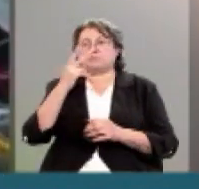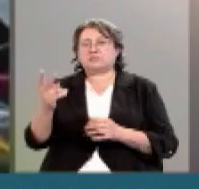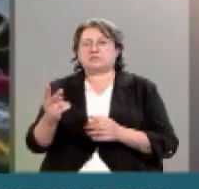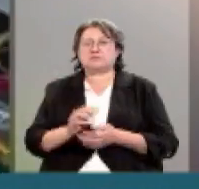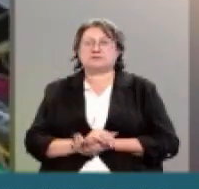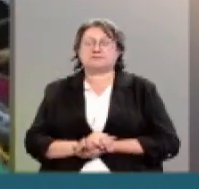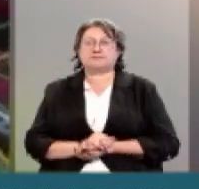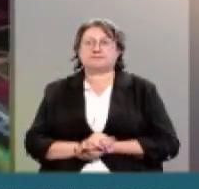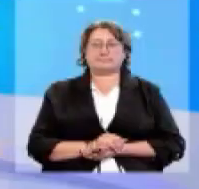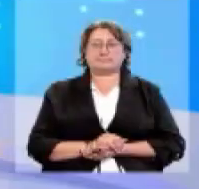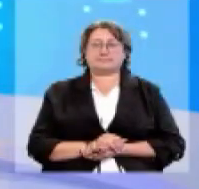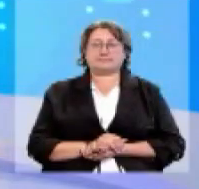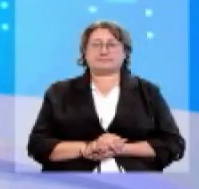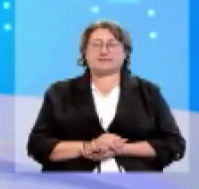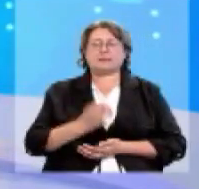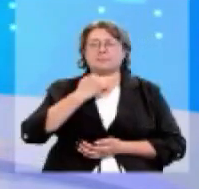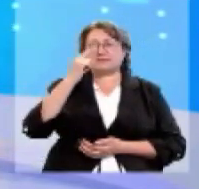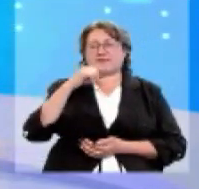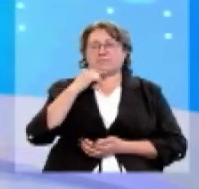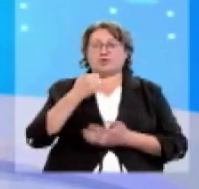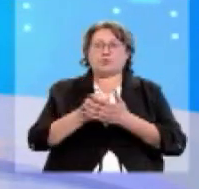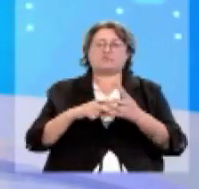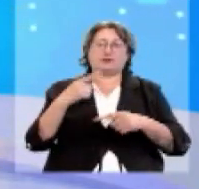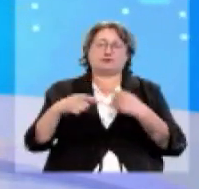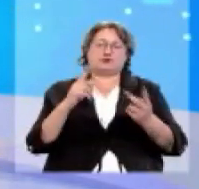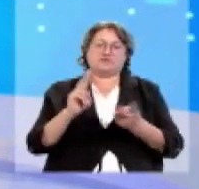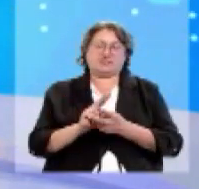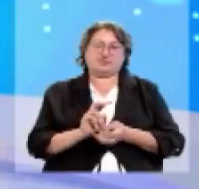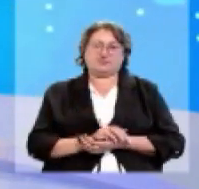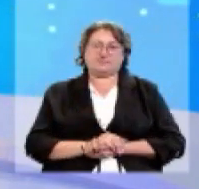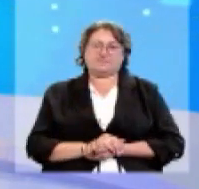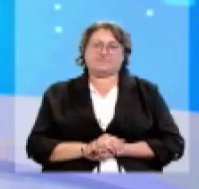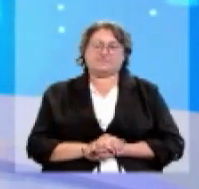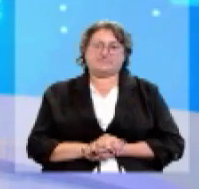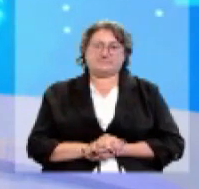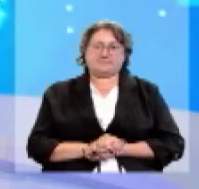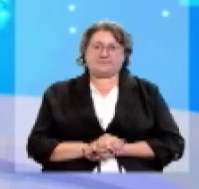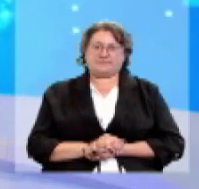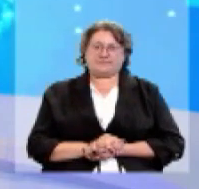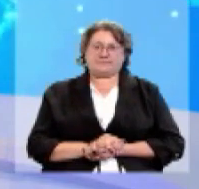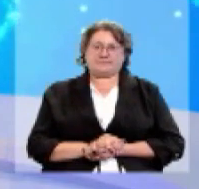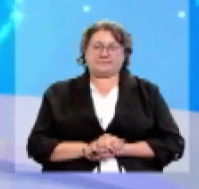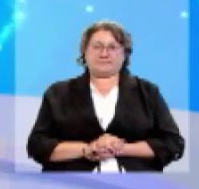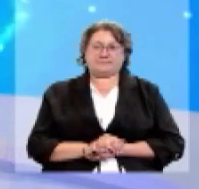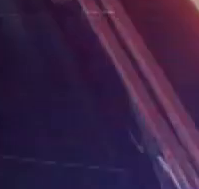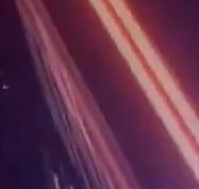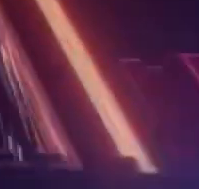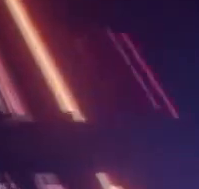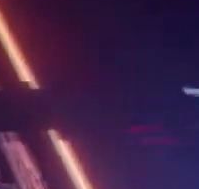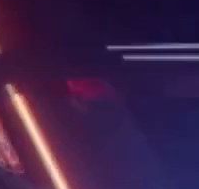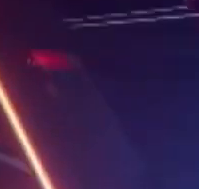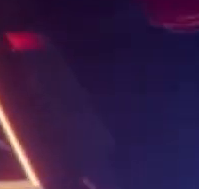Қостанай телеарнасы. Бүгінгі келіп жеткен ақпараттар легі осындай. Келесі кездескенше аман сау болыңыздар.